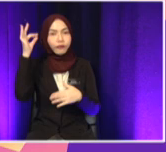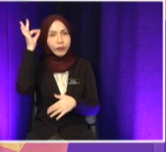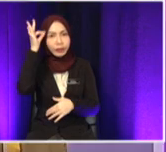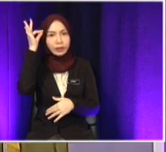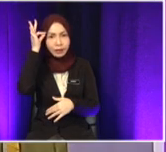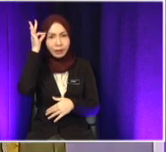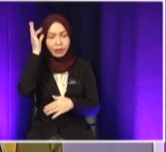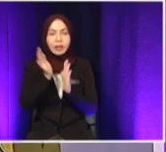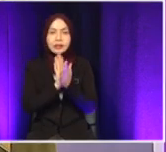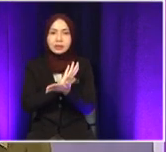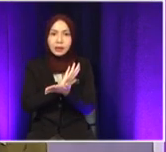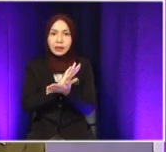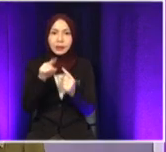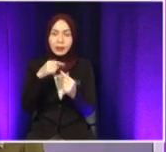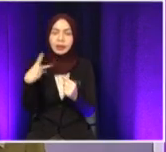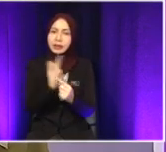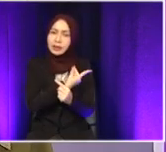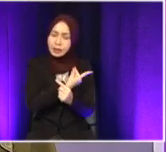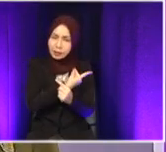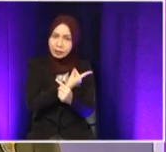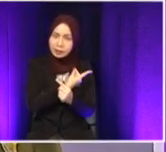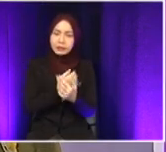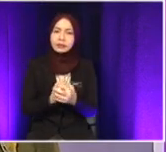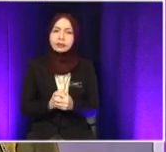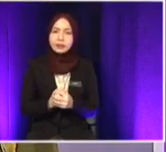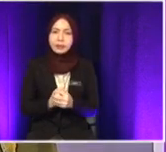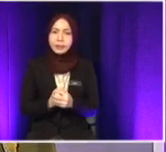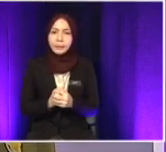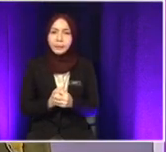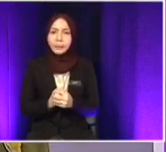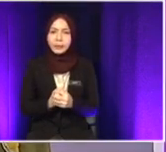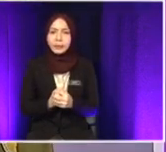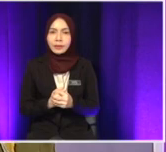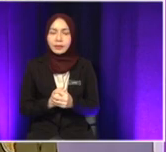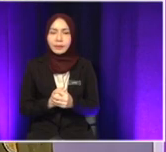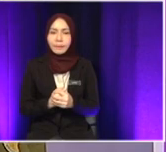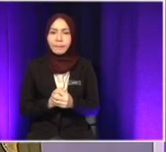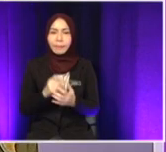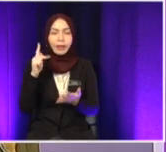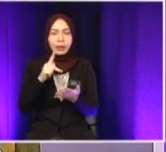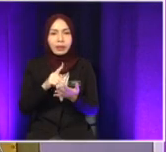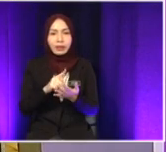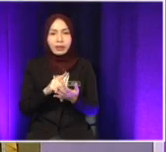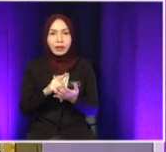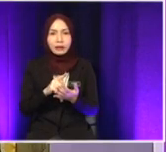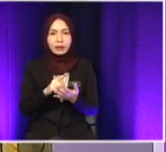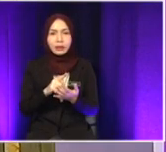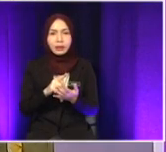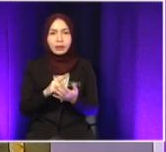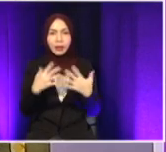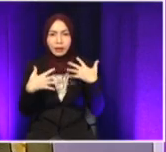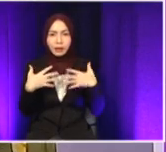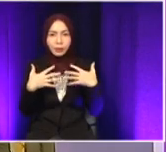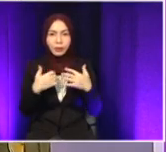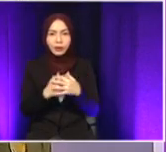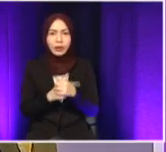mendengar sesuatu yang menghibur menggembirakan hati kita tadi mengikuti carok tenang pikiran kita Contohnya